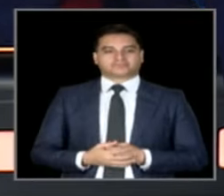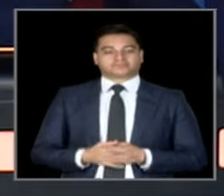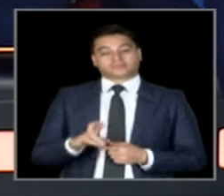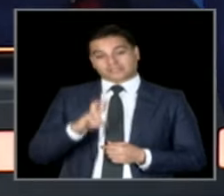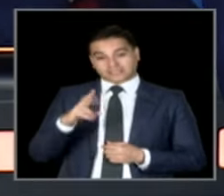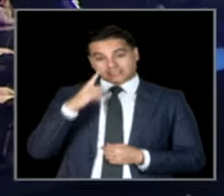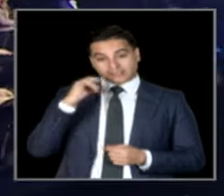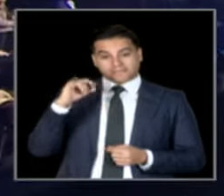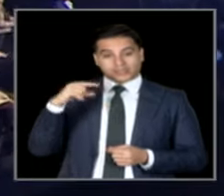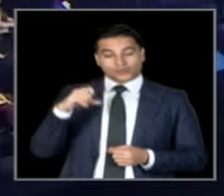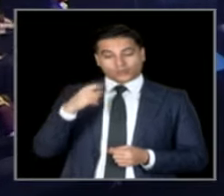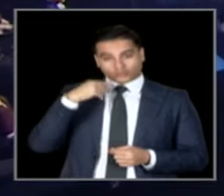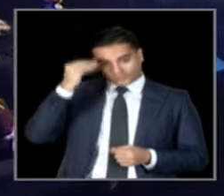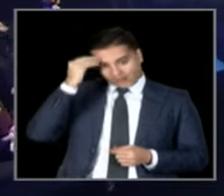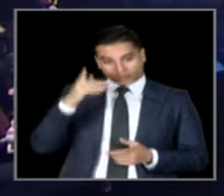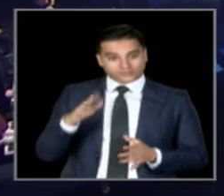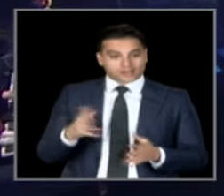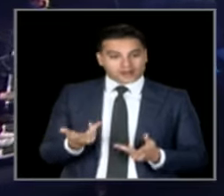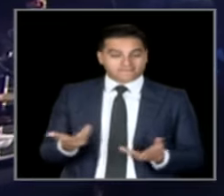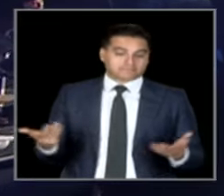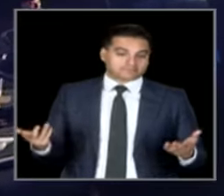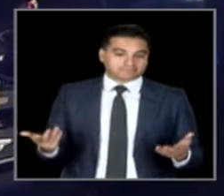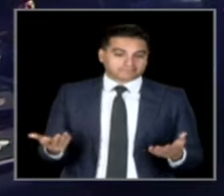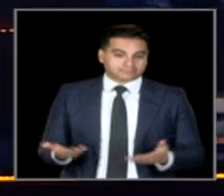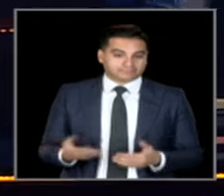نسأل ميدو. يا ترى ميدو عايز يعرف